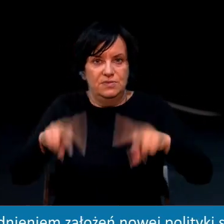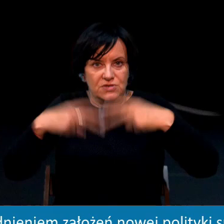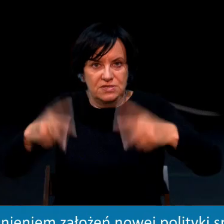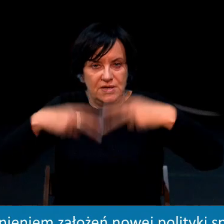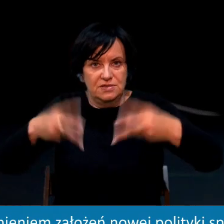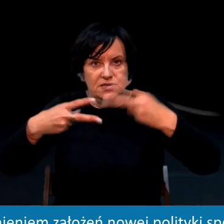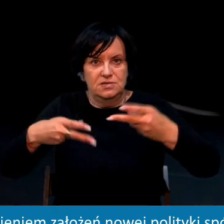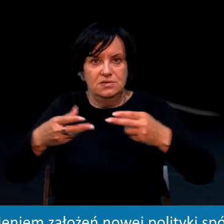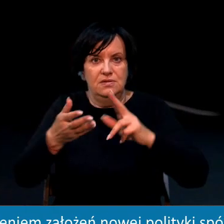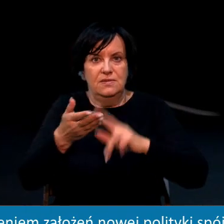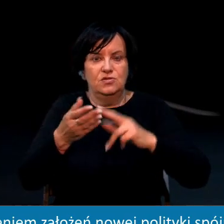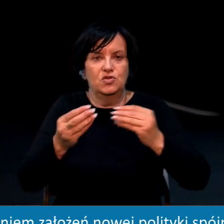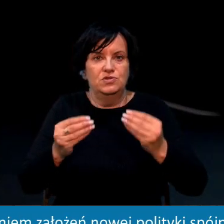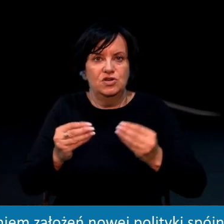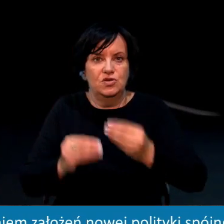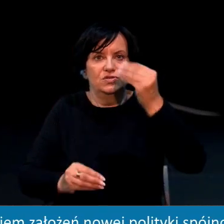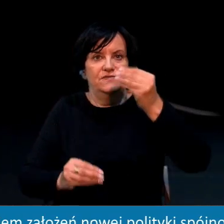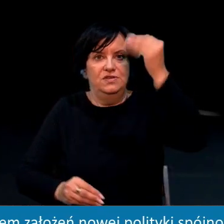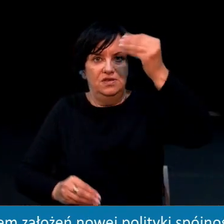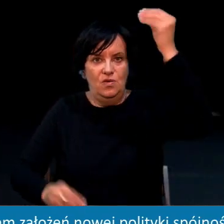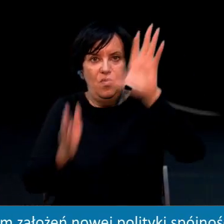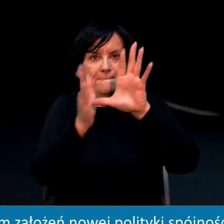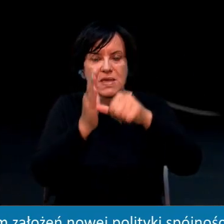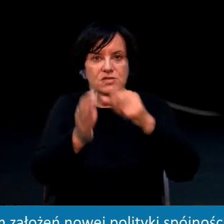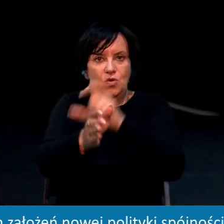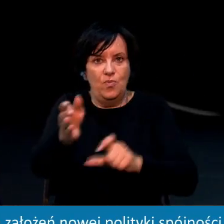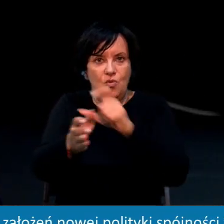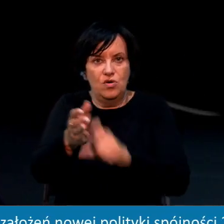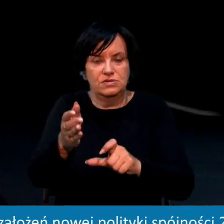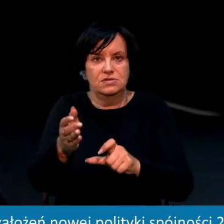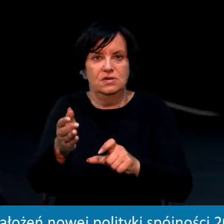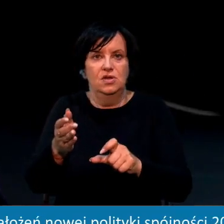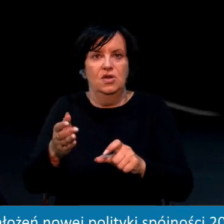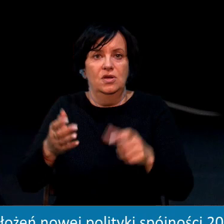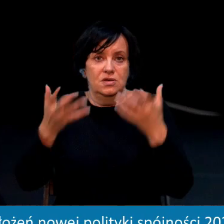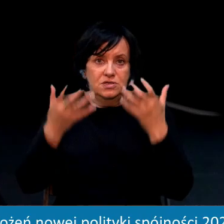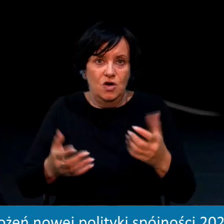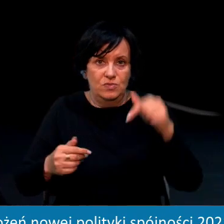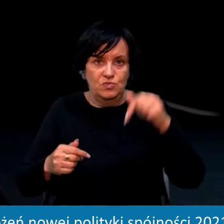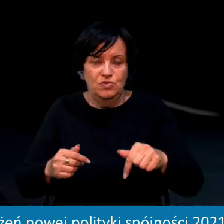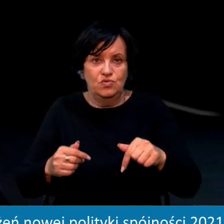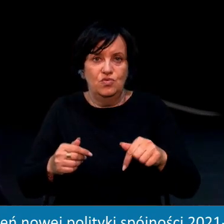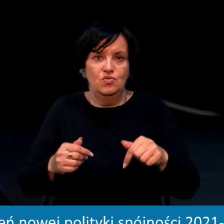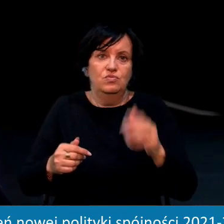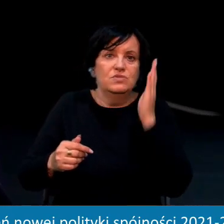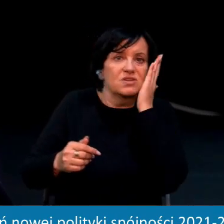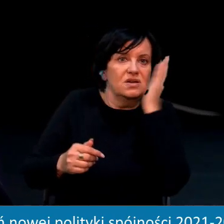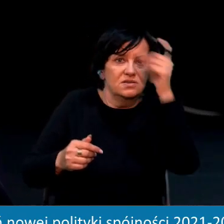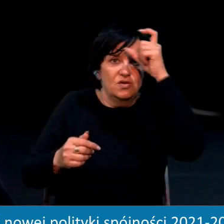aby rozwijać nasze miasto, po to, żeby, mamy nadzieję, również nasi